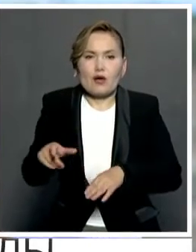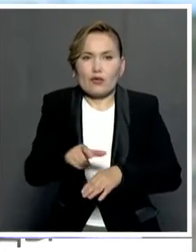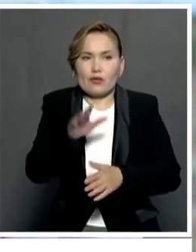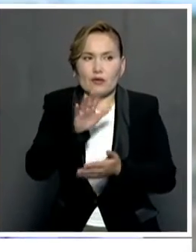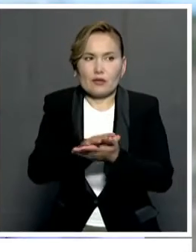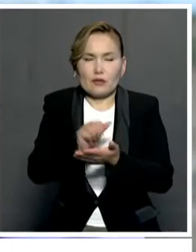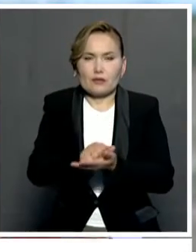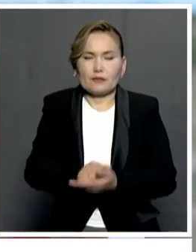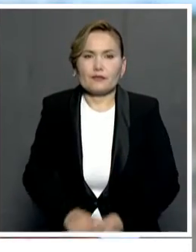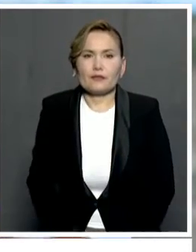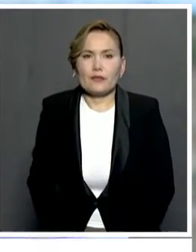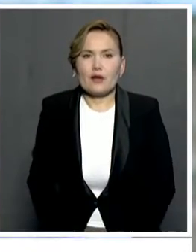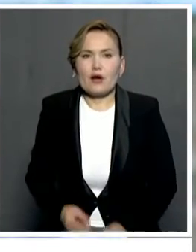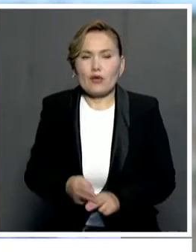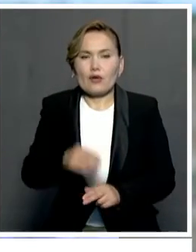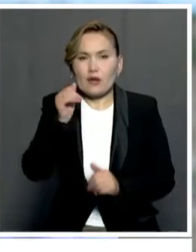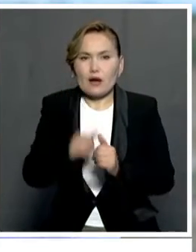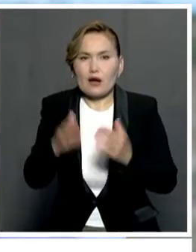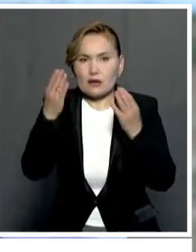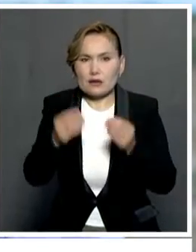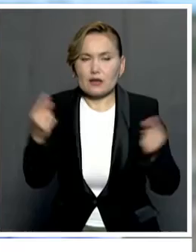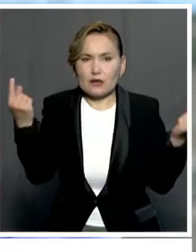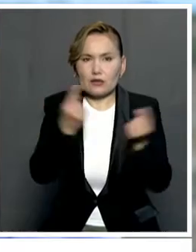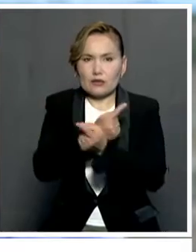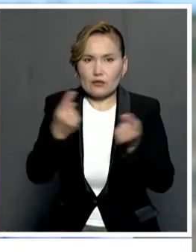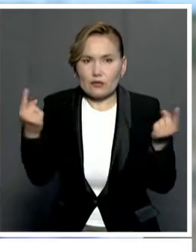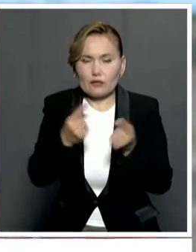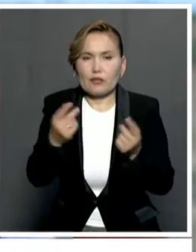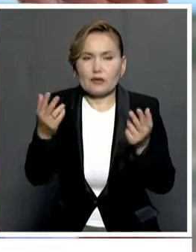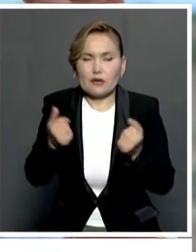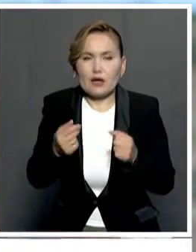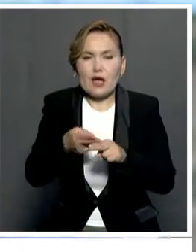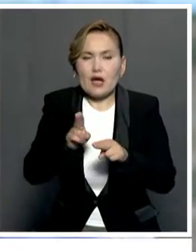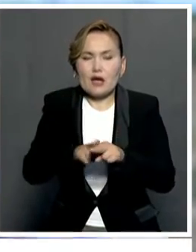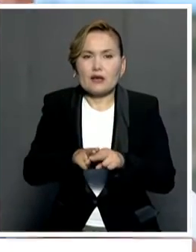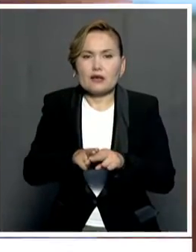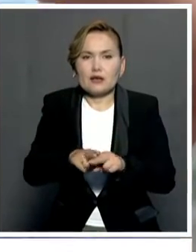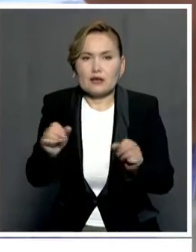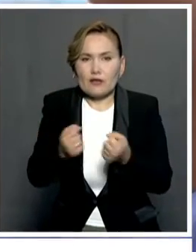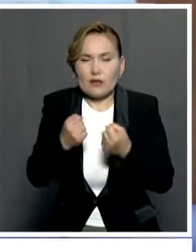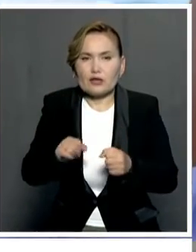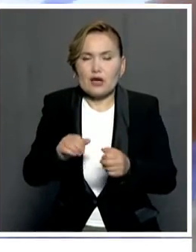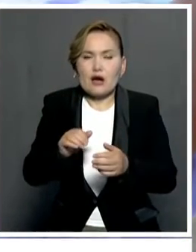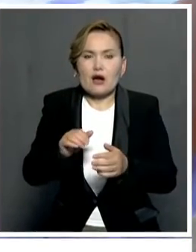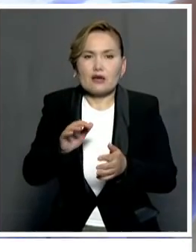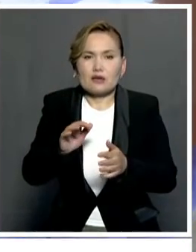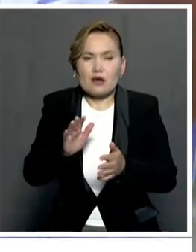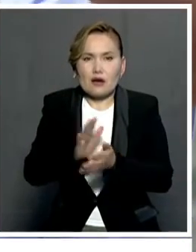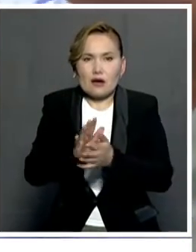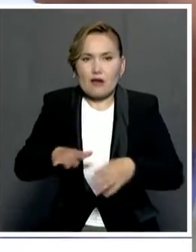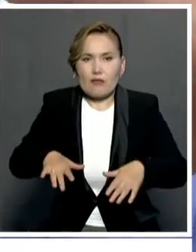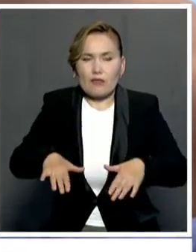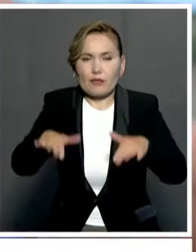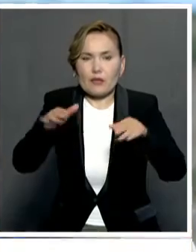даже кейде. Но дәу көліктер алаңсыз күні-түні қатынаған кезде мүмкін емес. Шаң былай тұрсын, ана үстінде тастар келатқан көлігінің